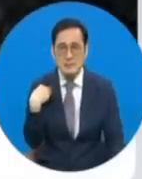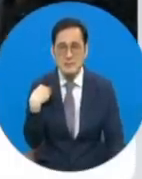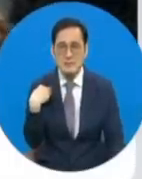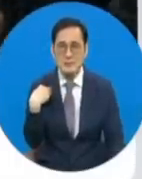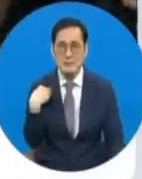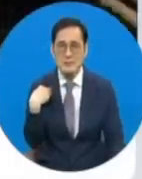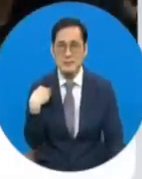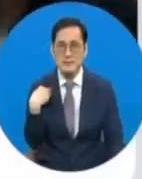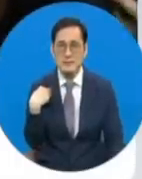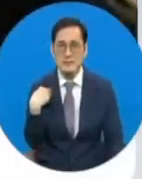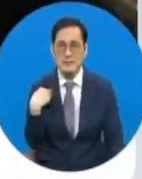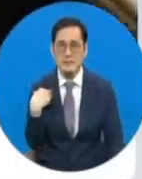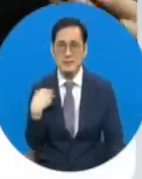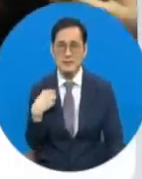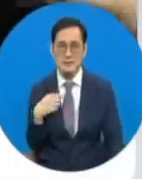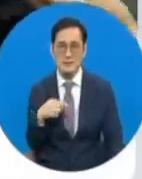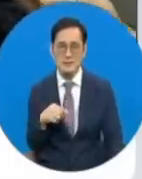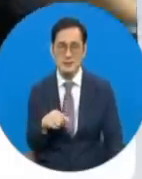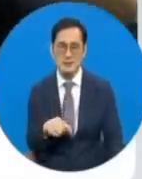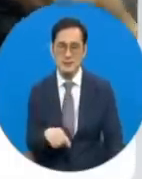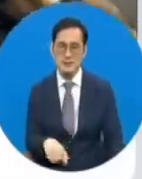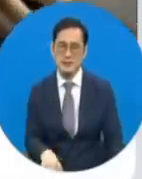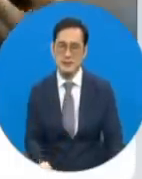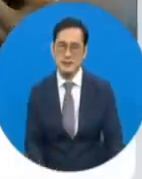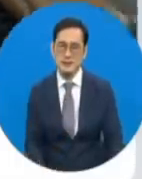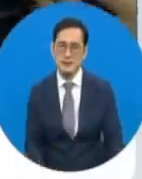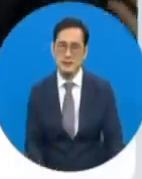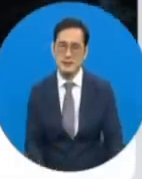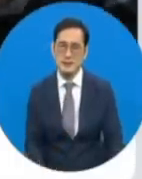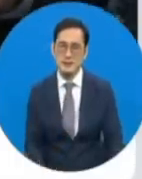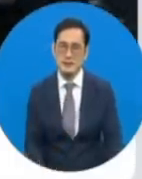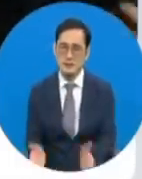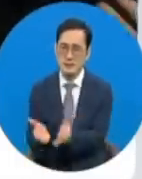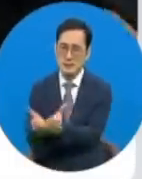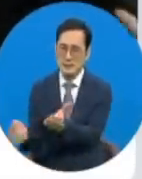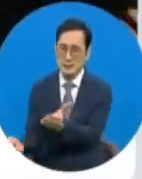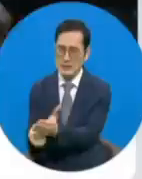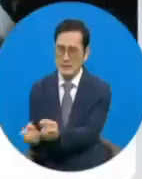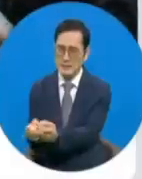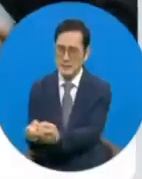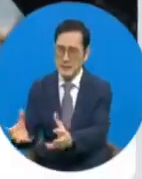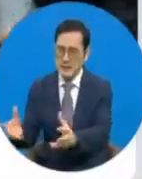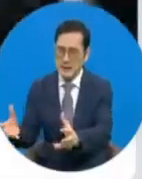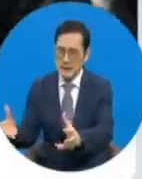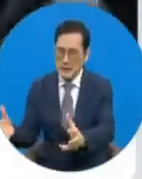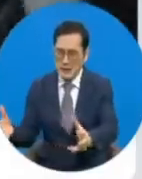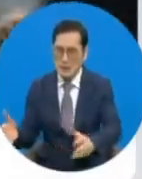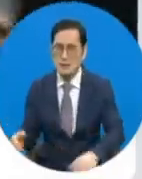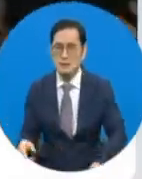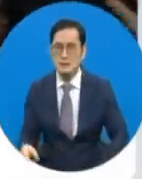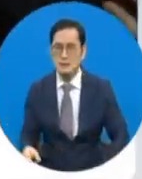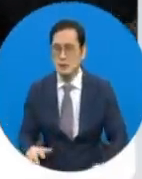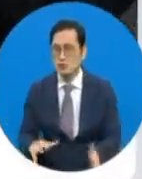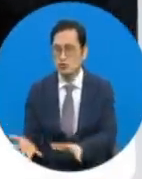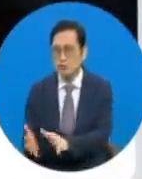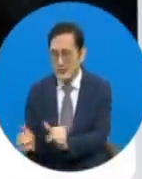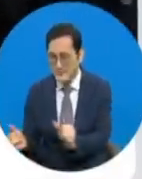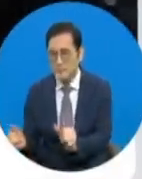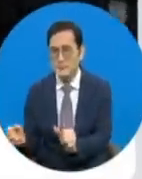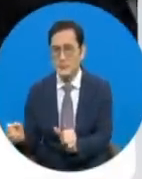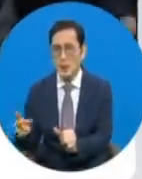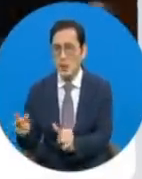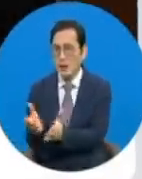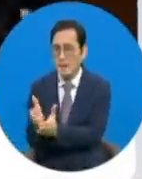대한민국 천안함으로 인해서 정말 씻을 수 없는 상처를 갖고 있는 생존 장병들과 그 천안함장에 대해서